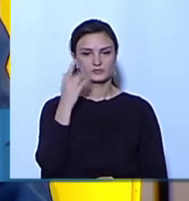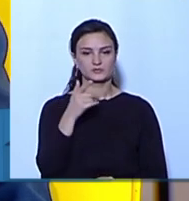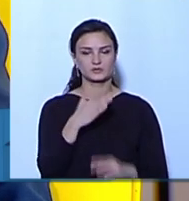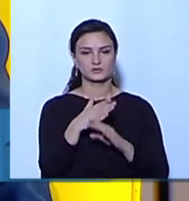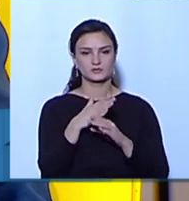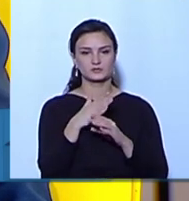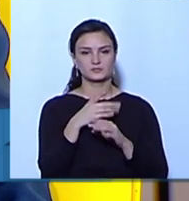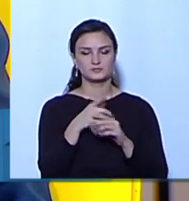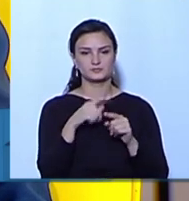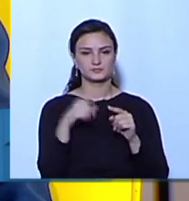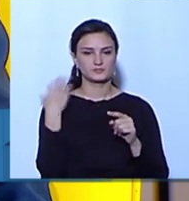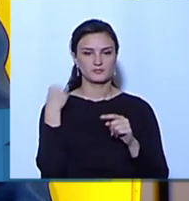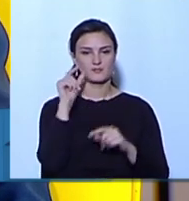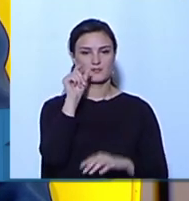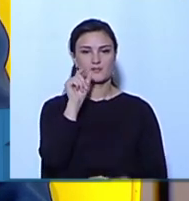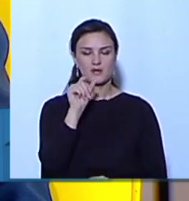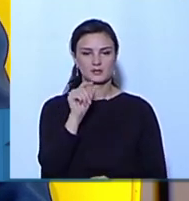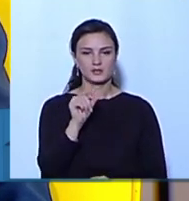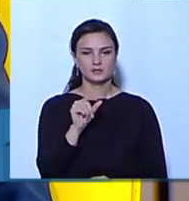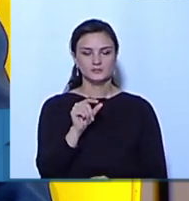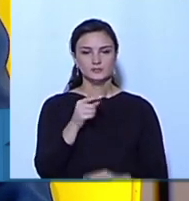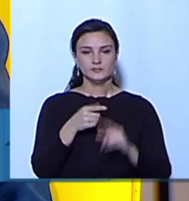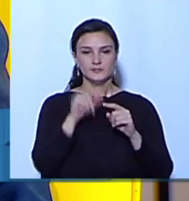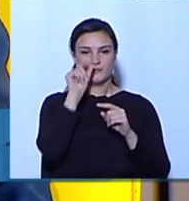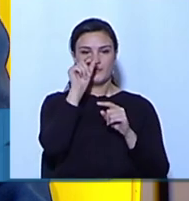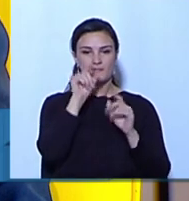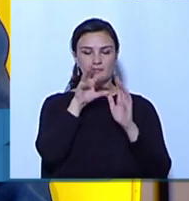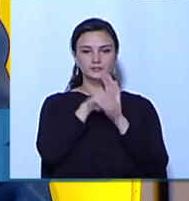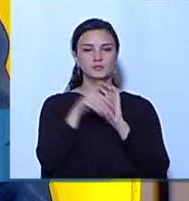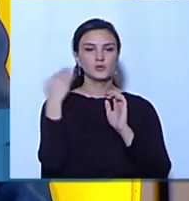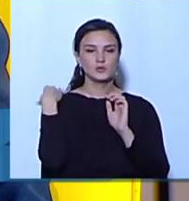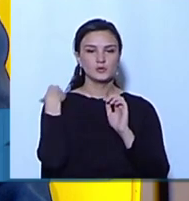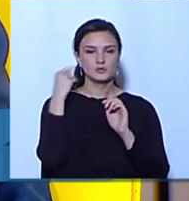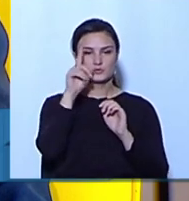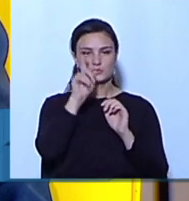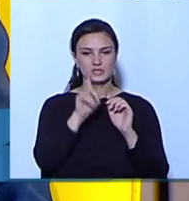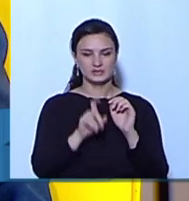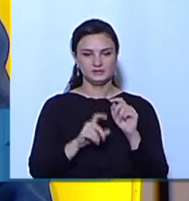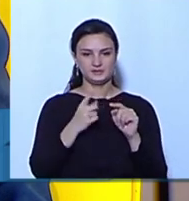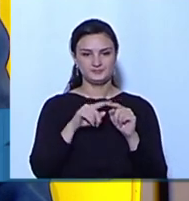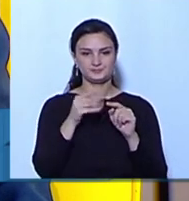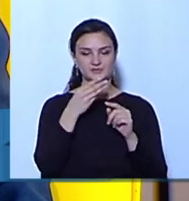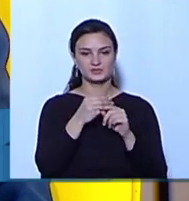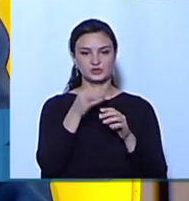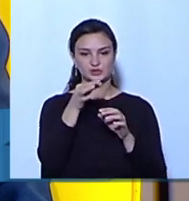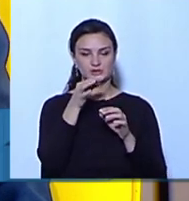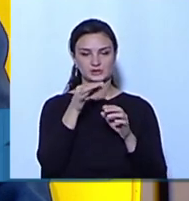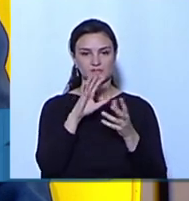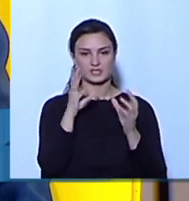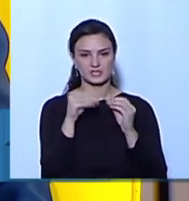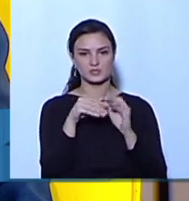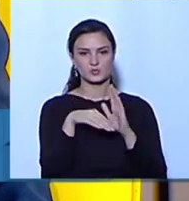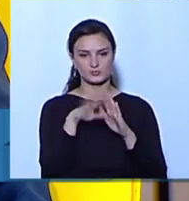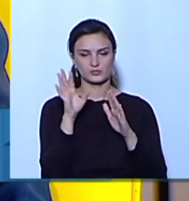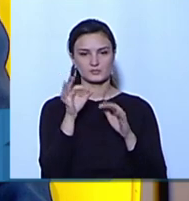აქ ზურგის მალები და ზურგის ტვინი. აი ამ მალებში გადის ზურგის ტვინი, რომელიც თავისი სისქით არის ყველაზე